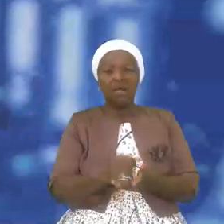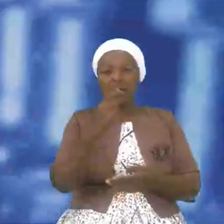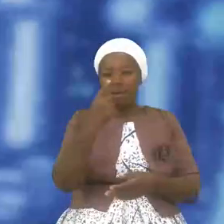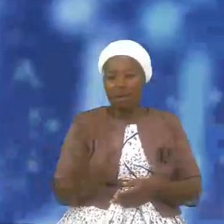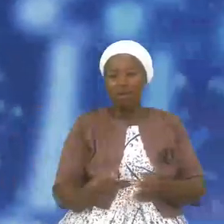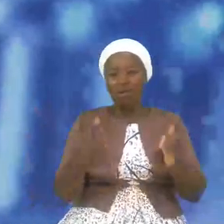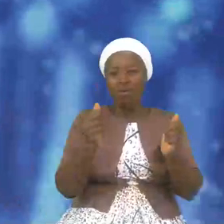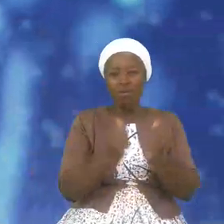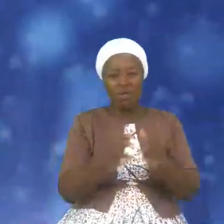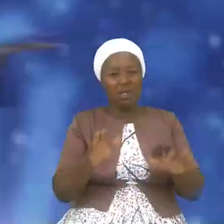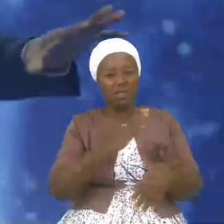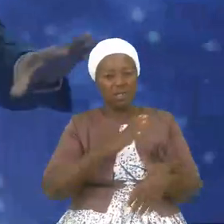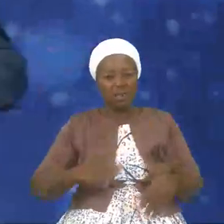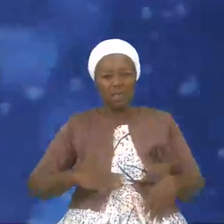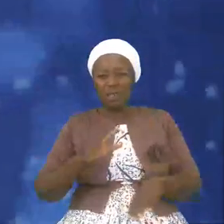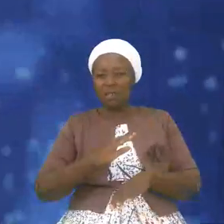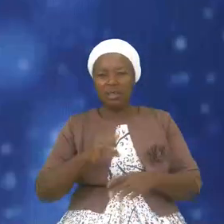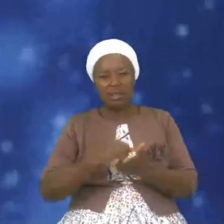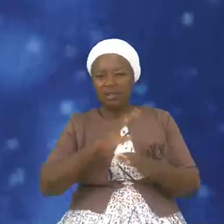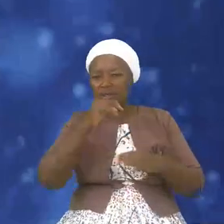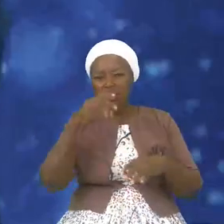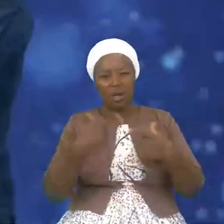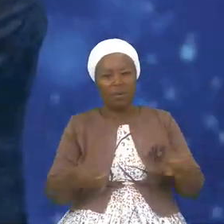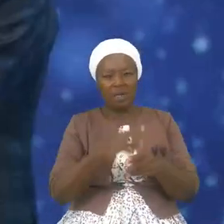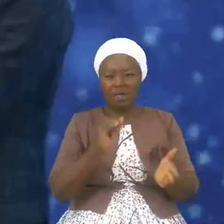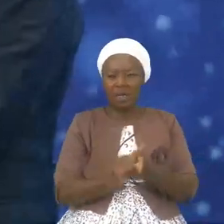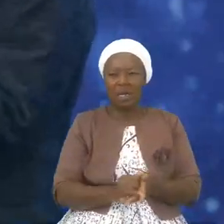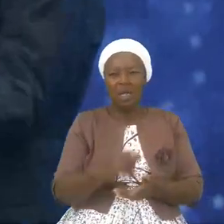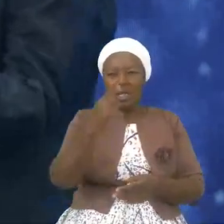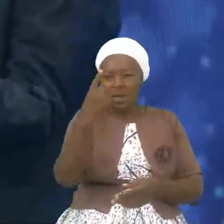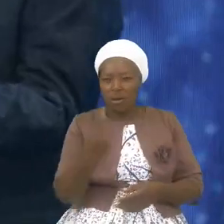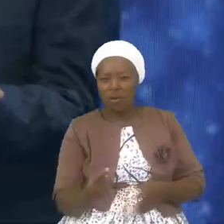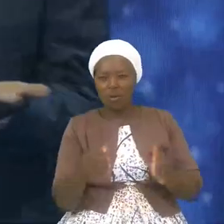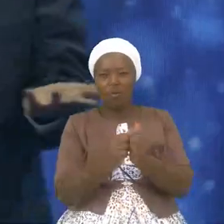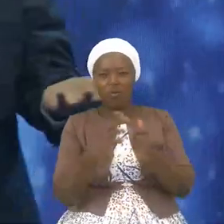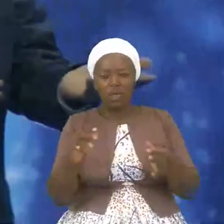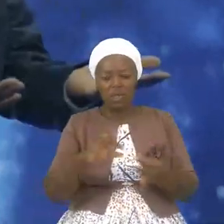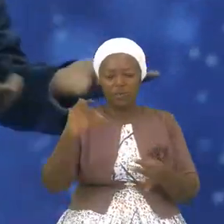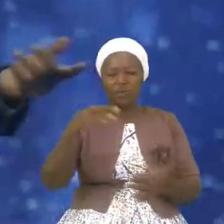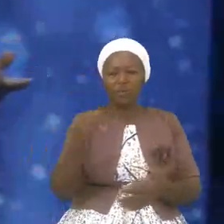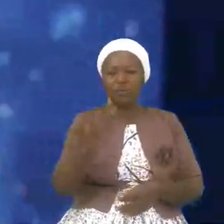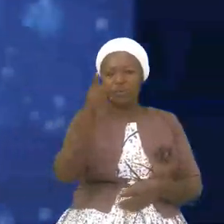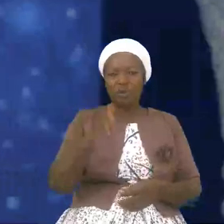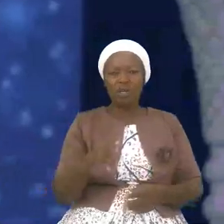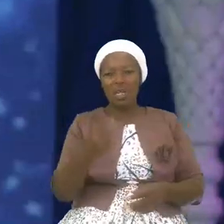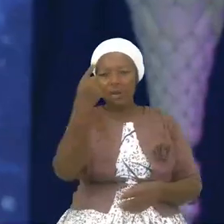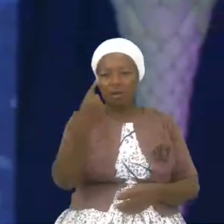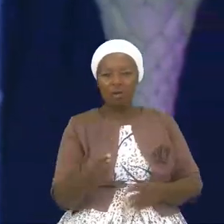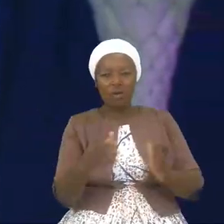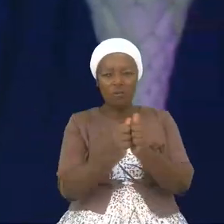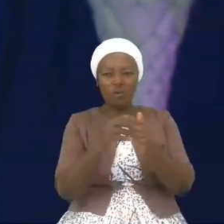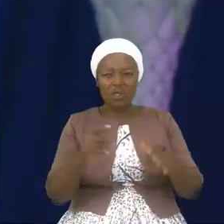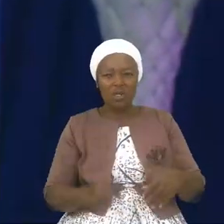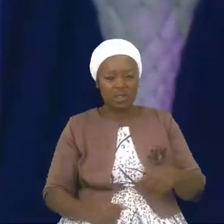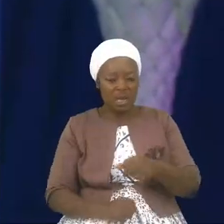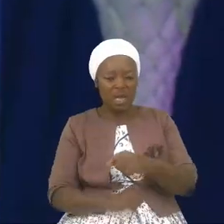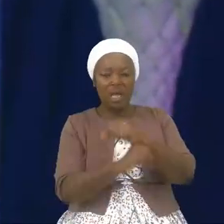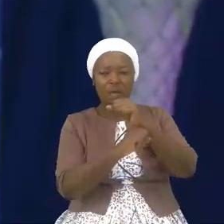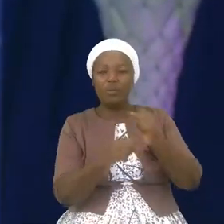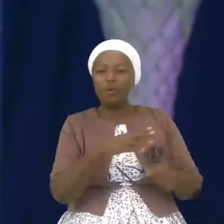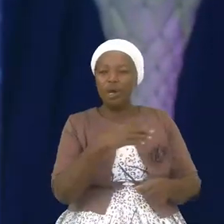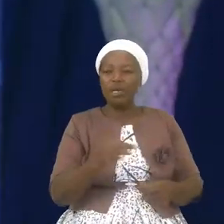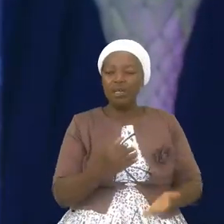Christ, seul sans la conversion, seul sans l'Esprit de Dieu, seul sans l'aide